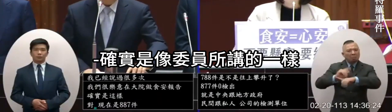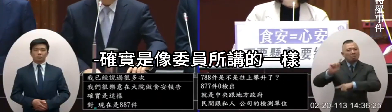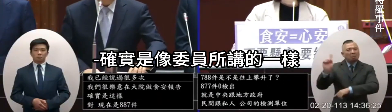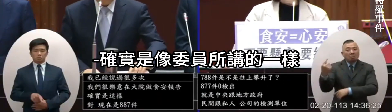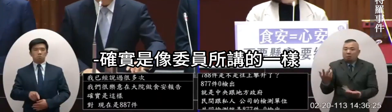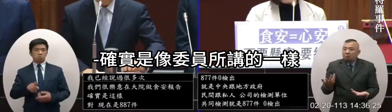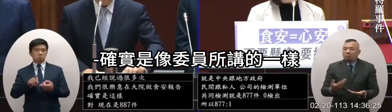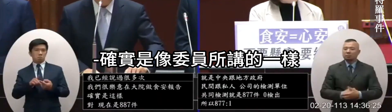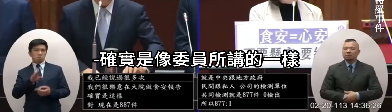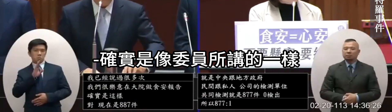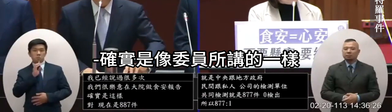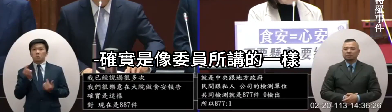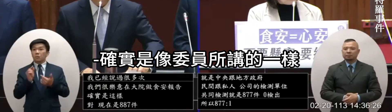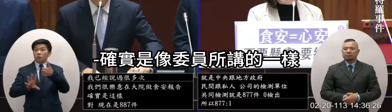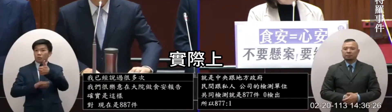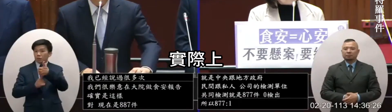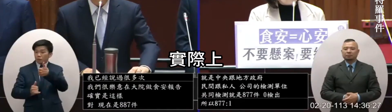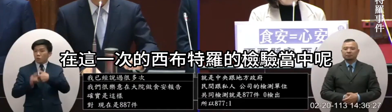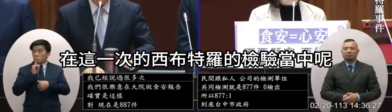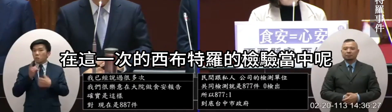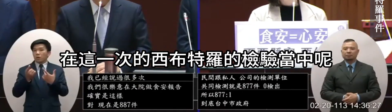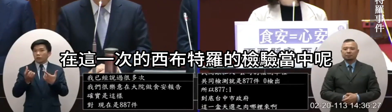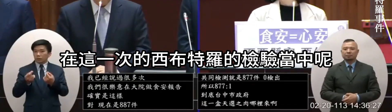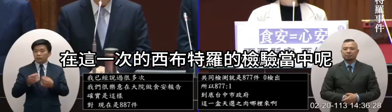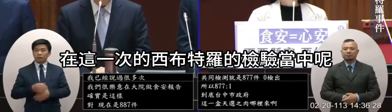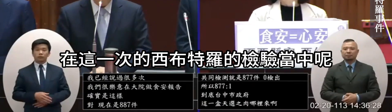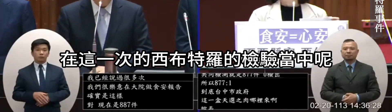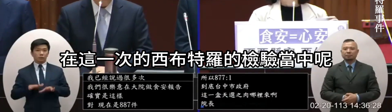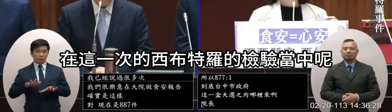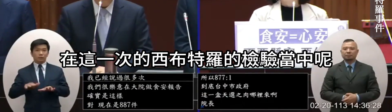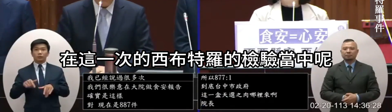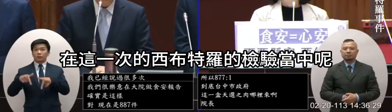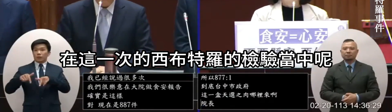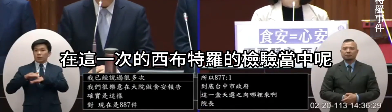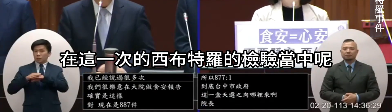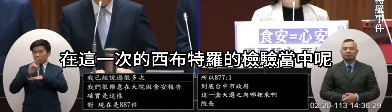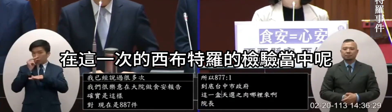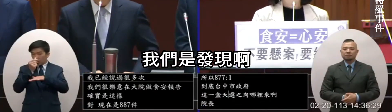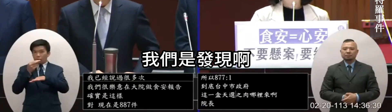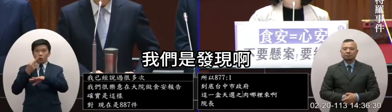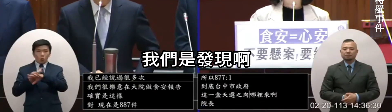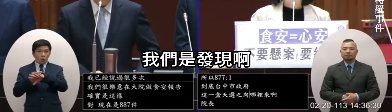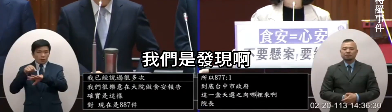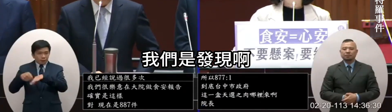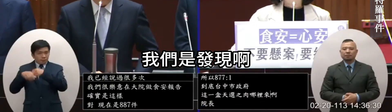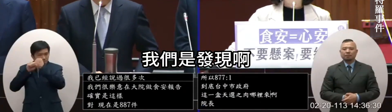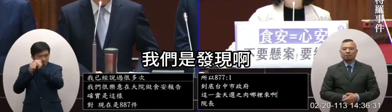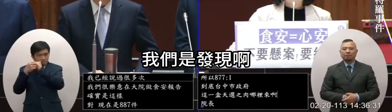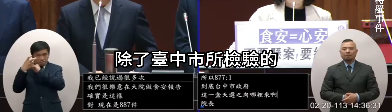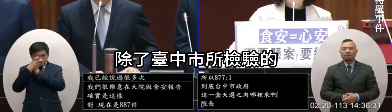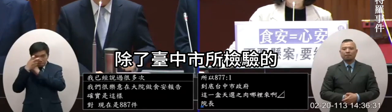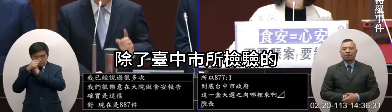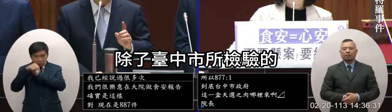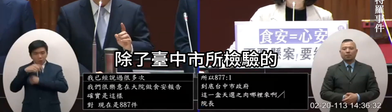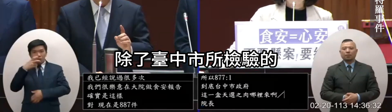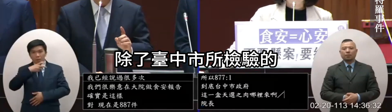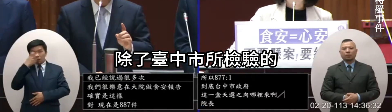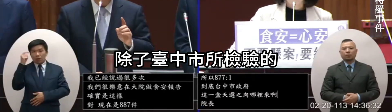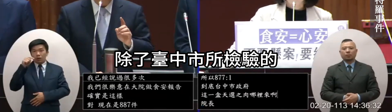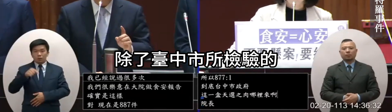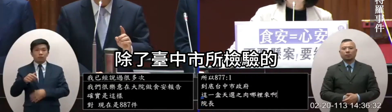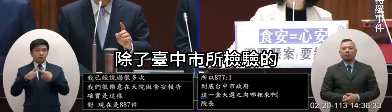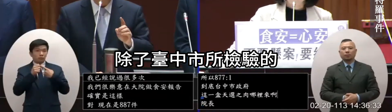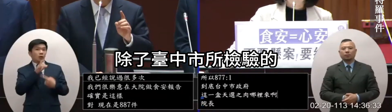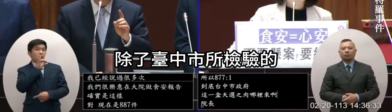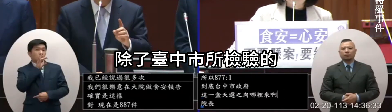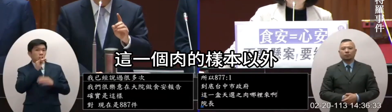确实是像委员所讲的一样，实际上在这一次的希普特罗的检验当中呢，我们是发现除了台中市